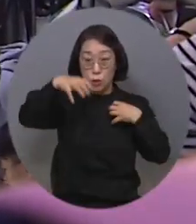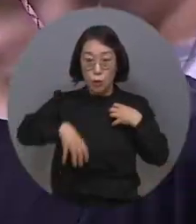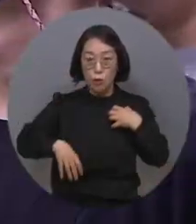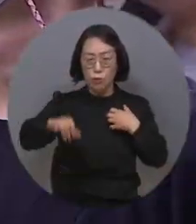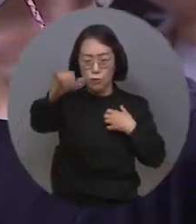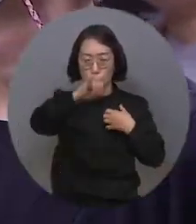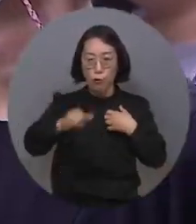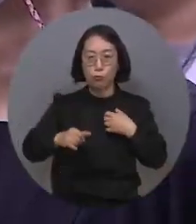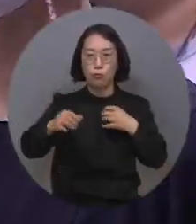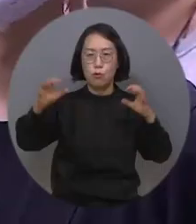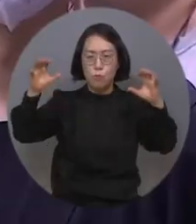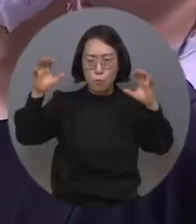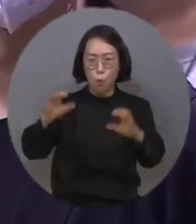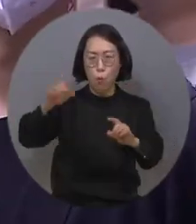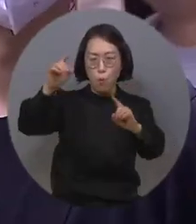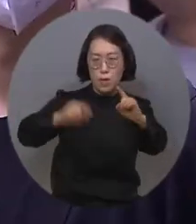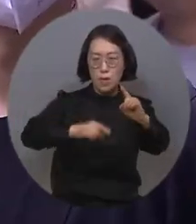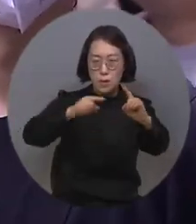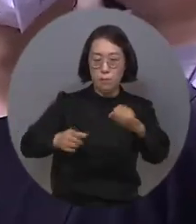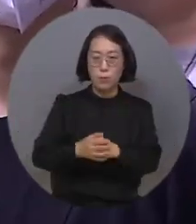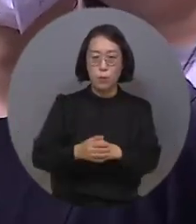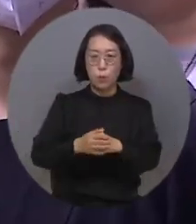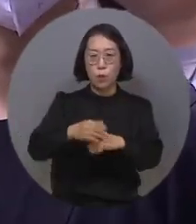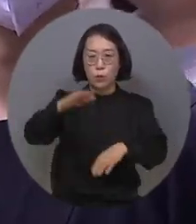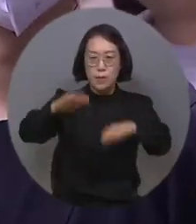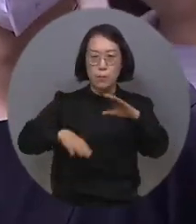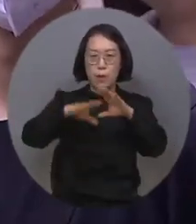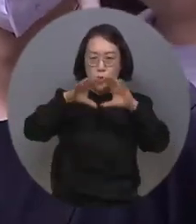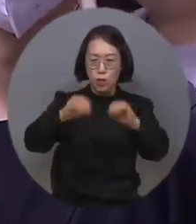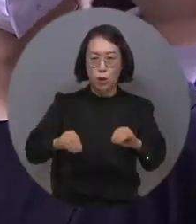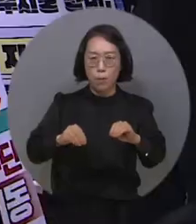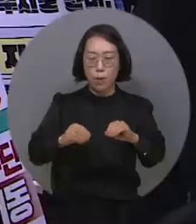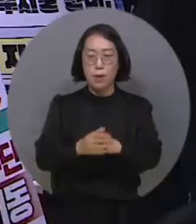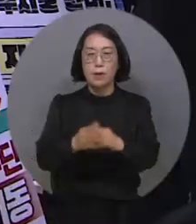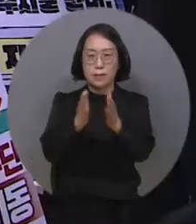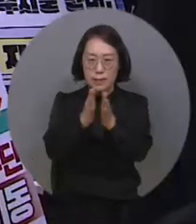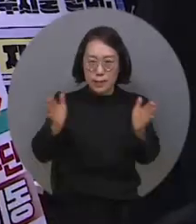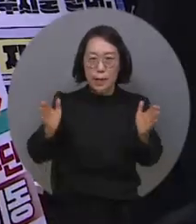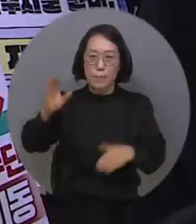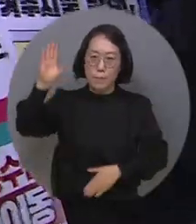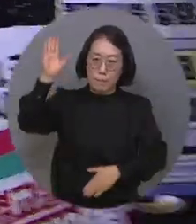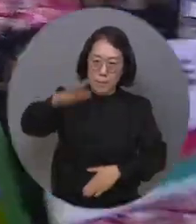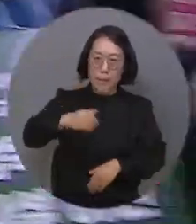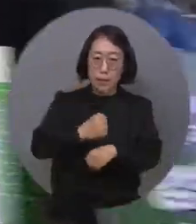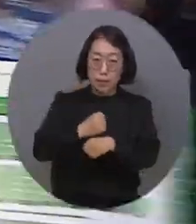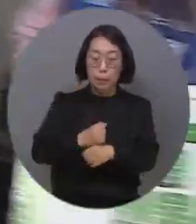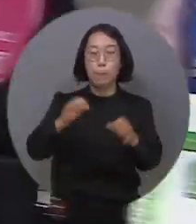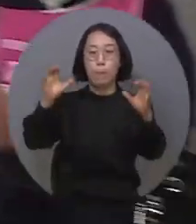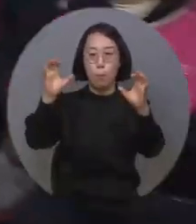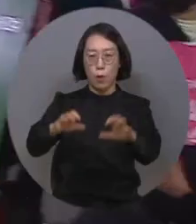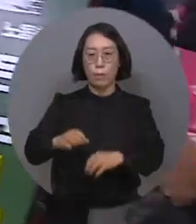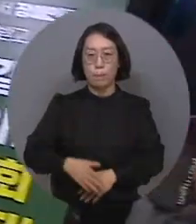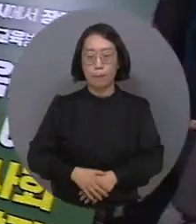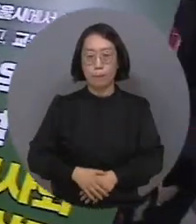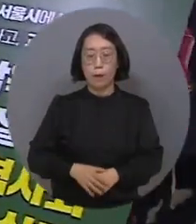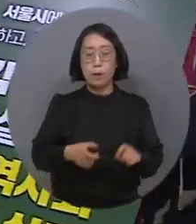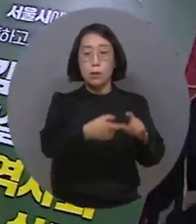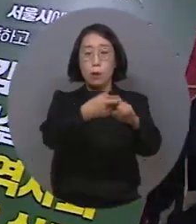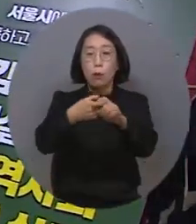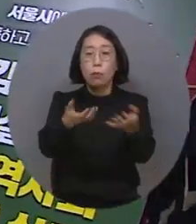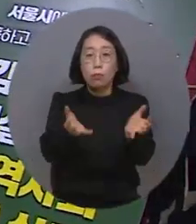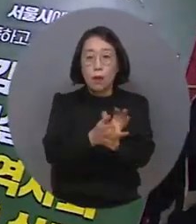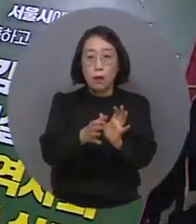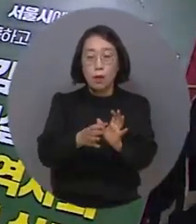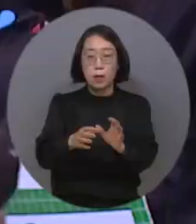및 420 장애인차별철폐 공동투쟁단 출범식을 열었습니다. 앞서 전장에는 장애인 이동권